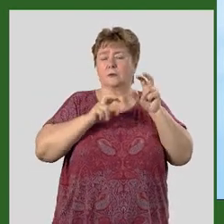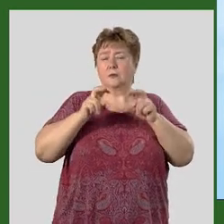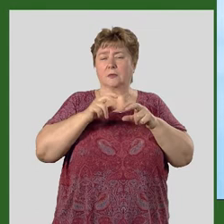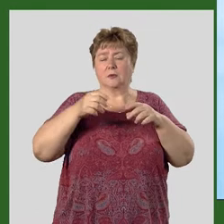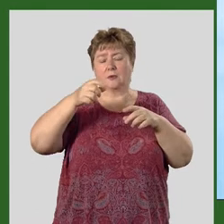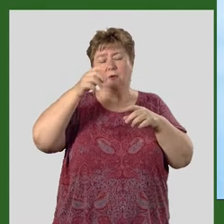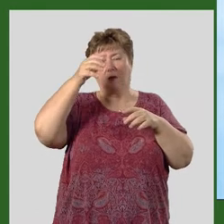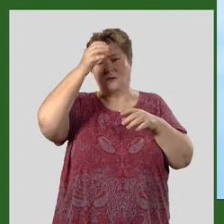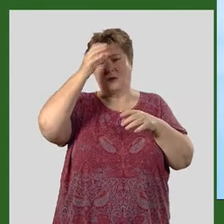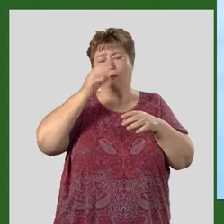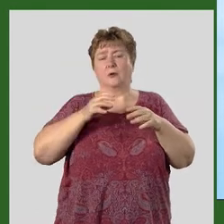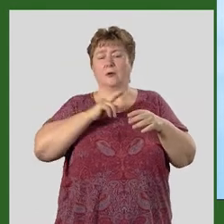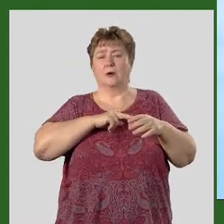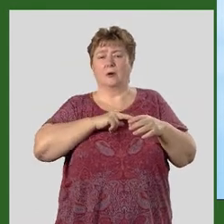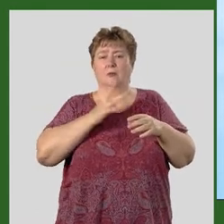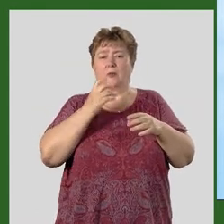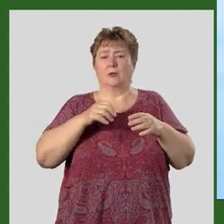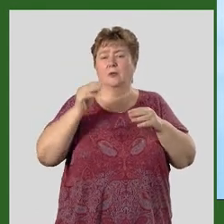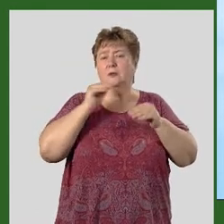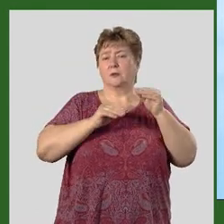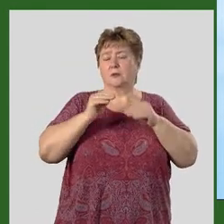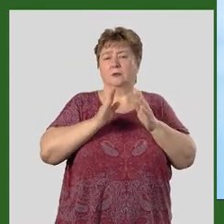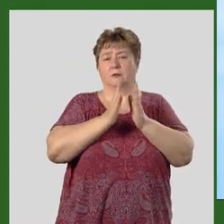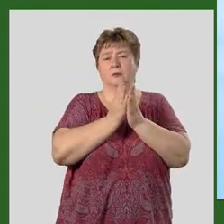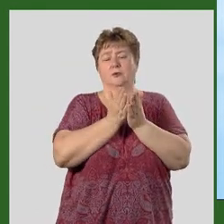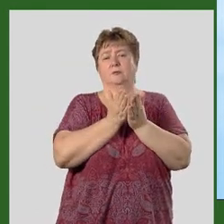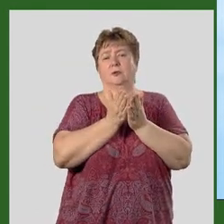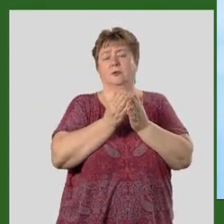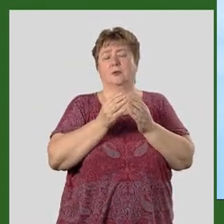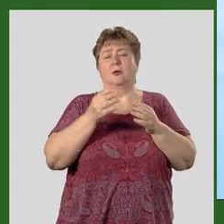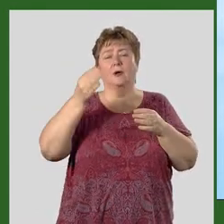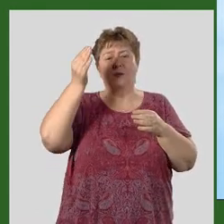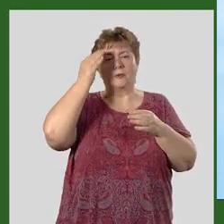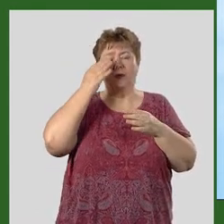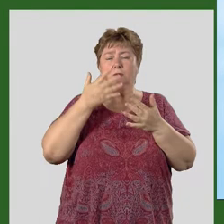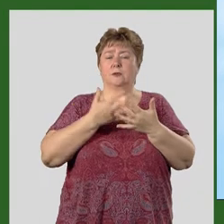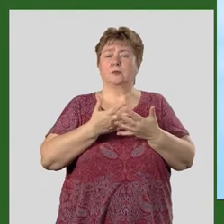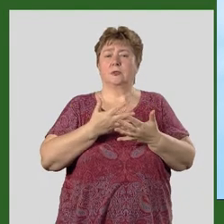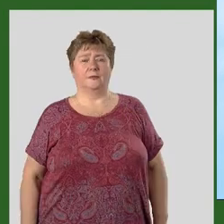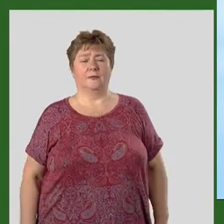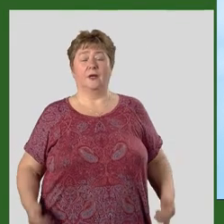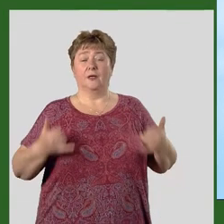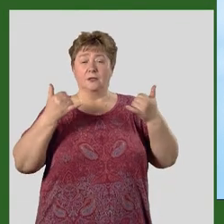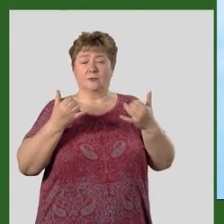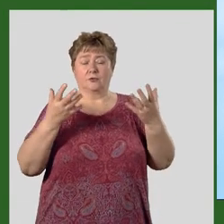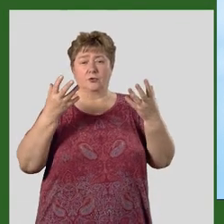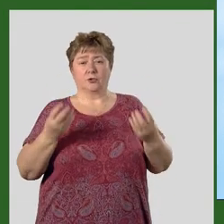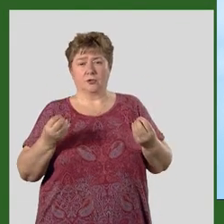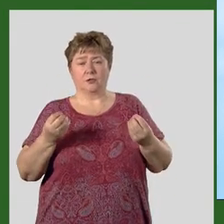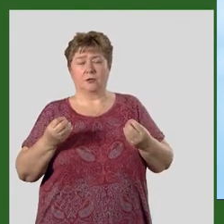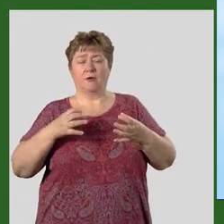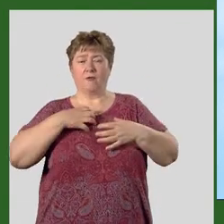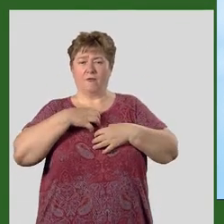научно-исследовательской деятельности работали над созданием учебников и методических материалов. На сегодняшний